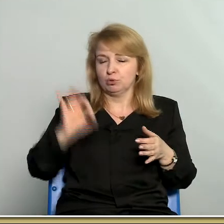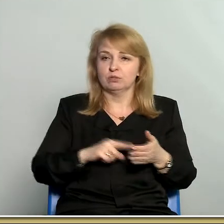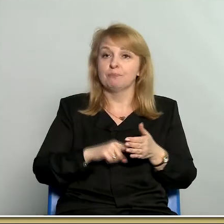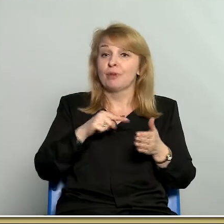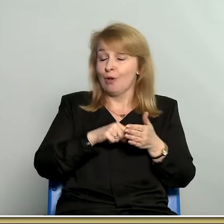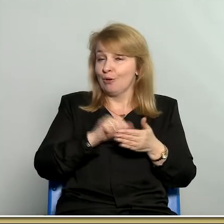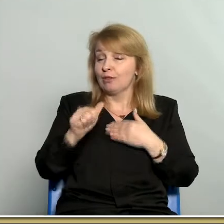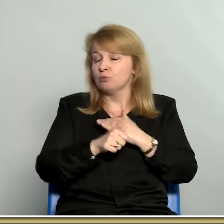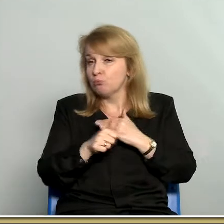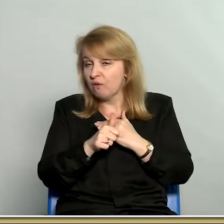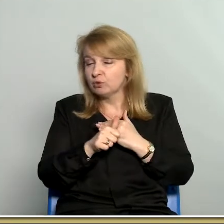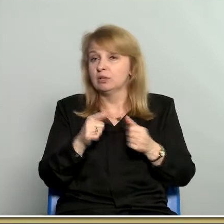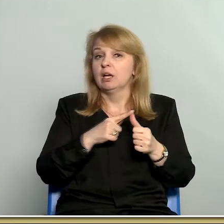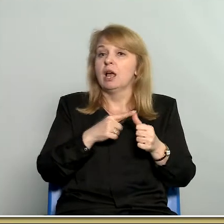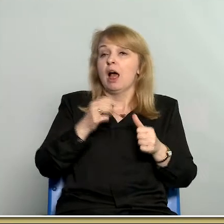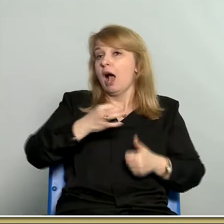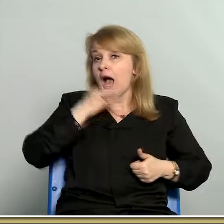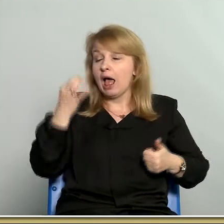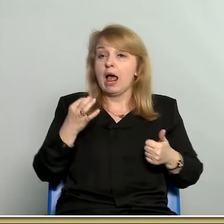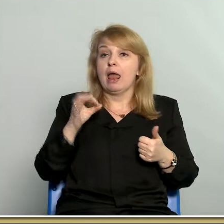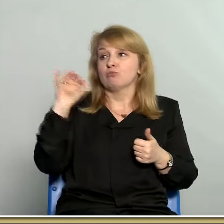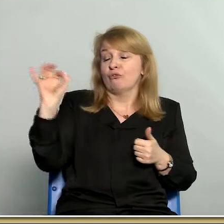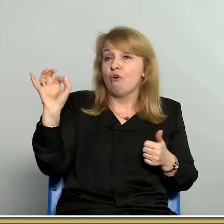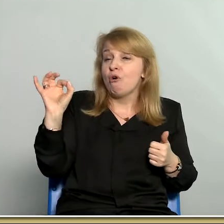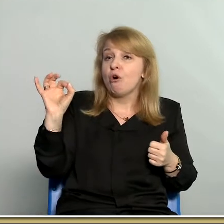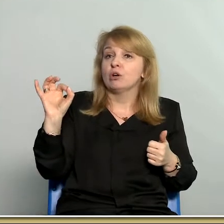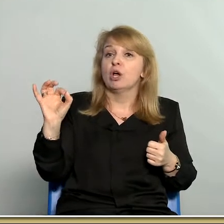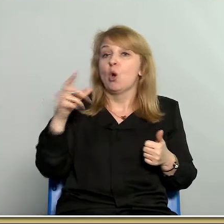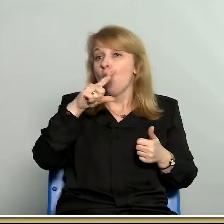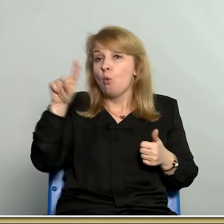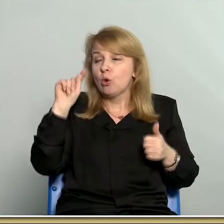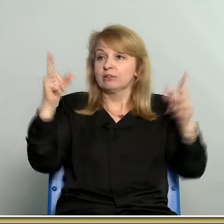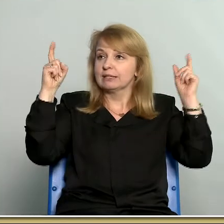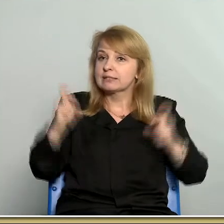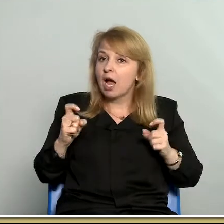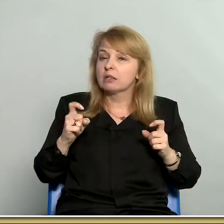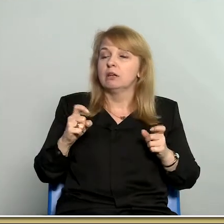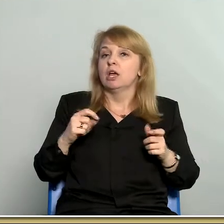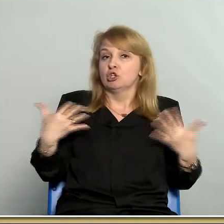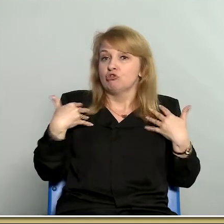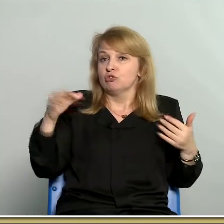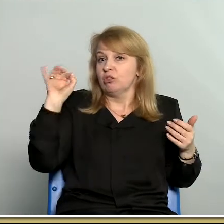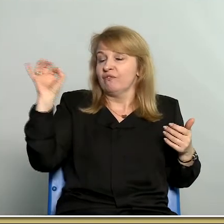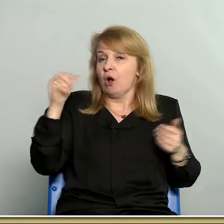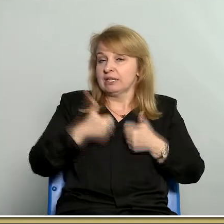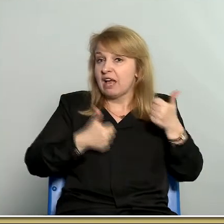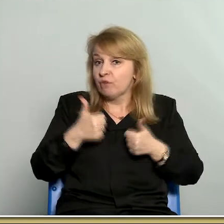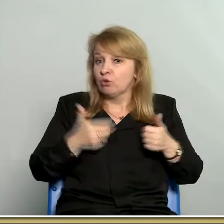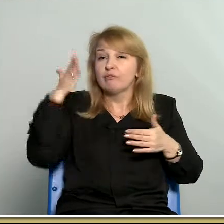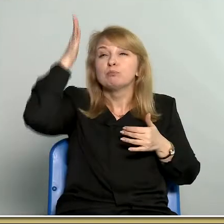z jednej strony lepszy standing tych ludzi. Później mówi się o tym, są badania, że